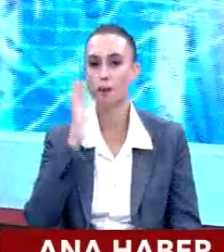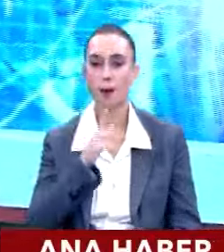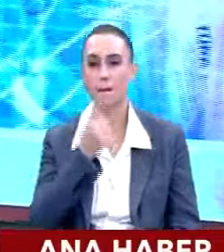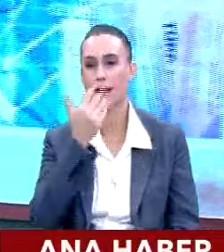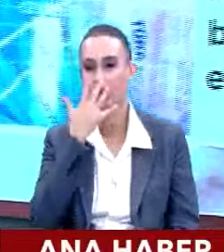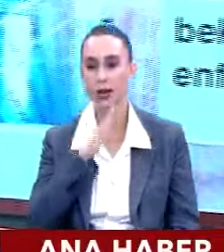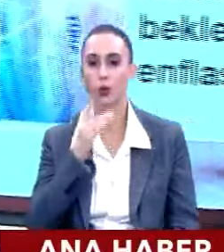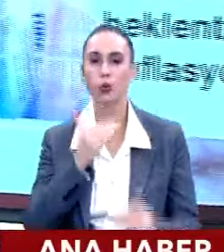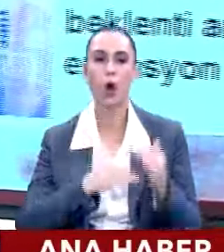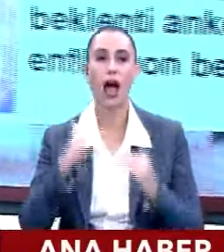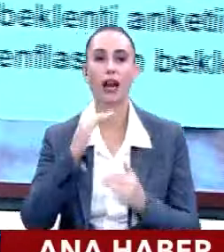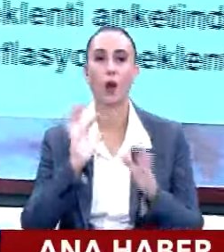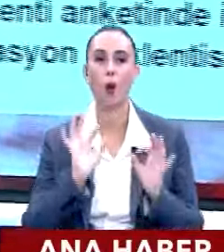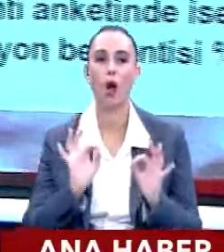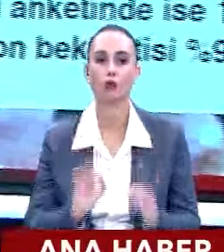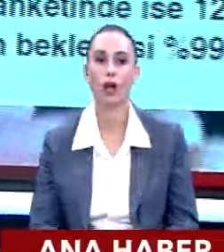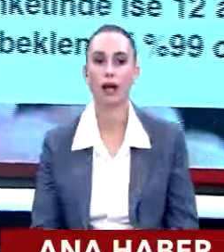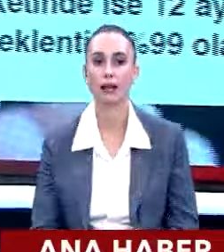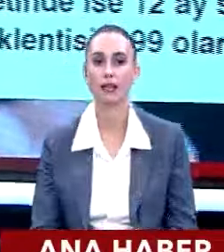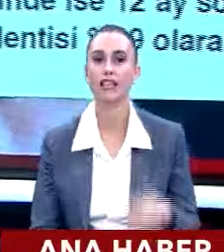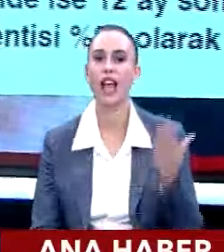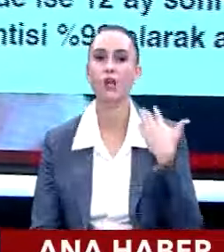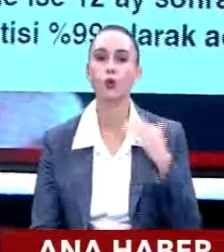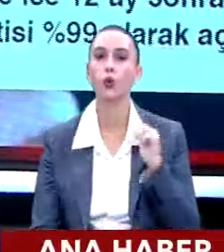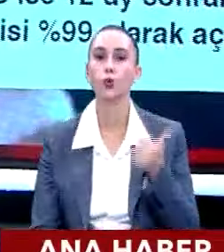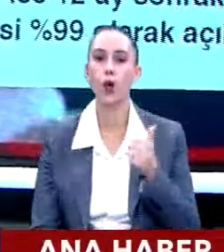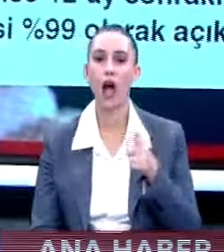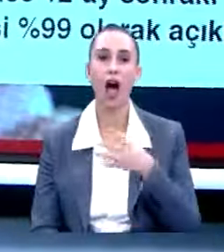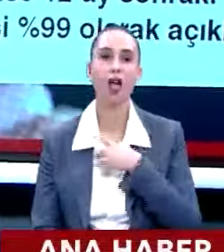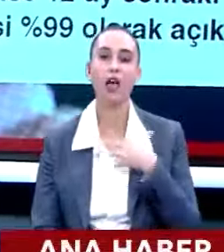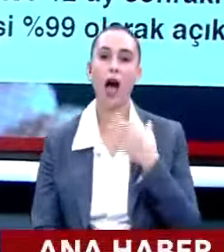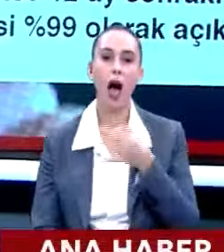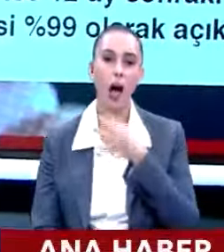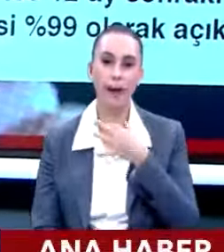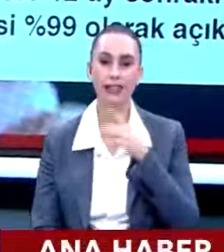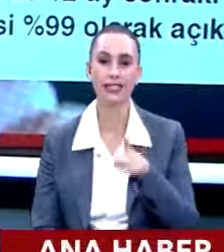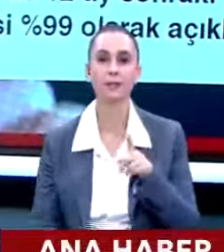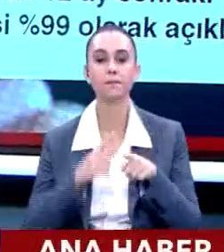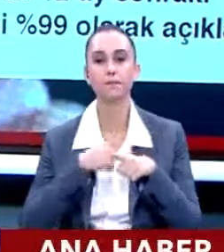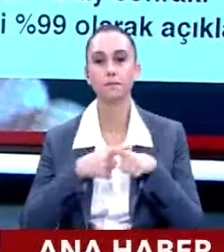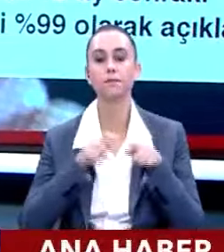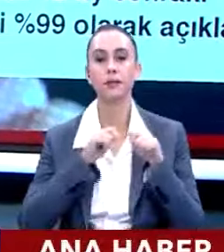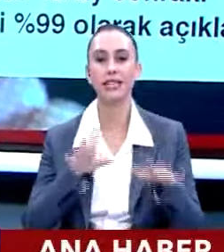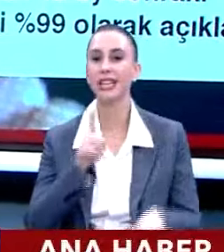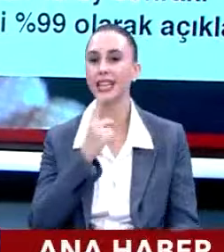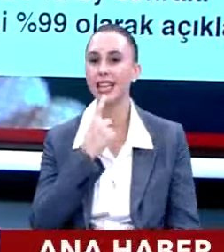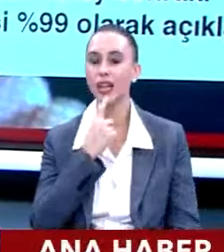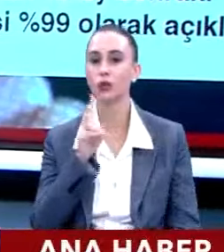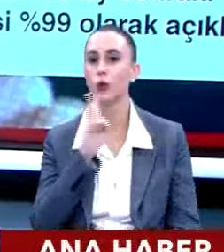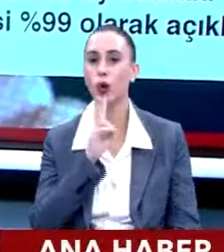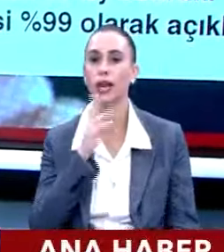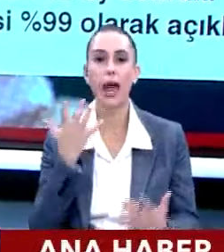beklentiden biraz daha yukarıda gelecek. Biz geçtiğimiz günlerde ana haberde yine sizlerle paylaşmıştık. Aslında yıl sonunda ne